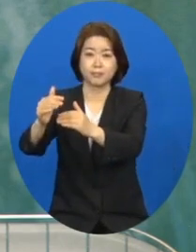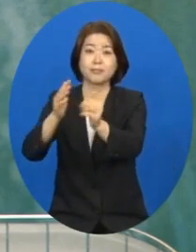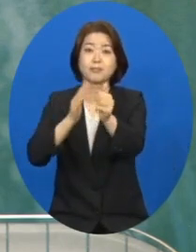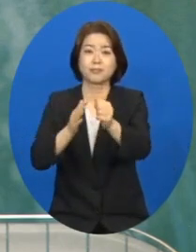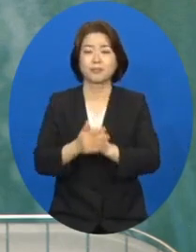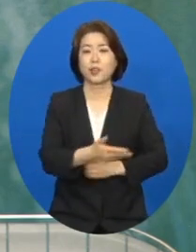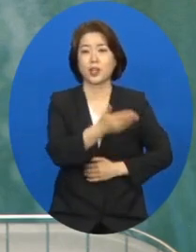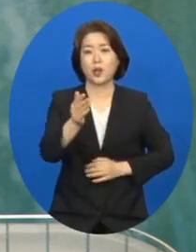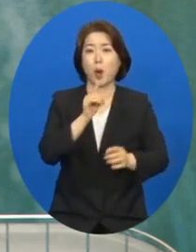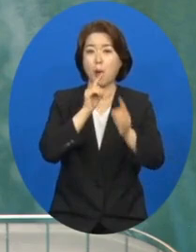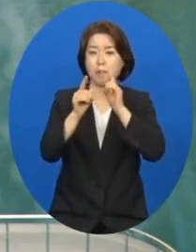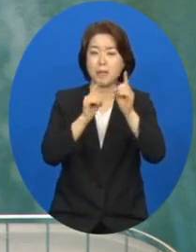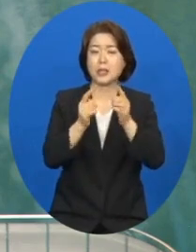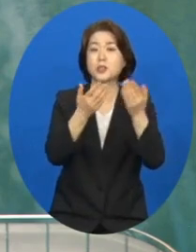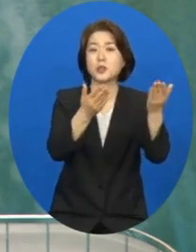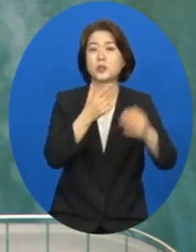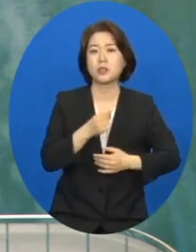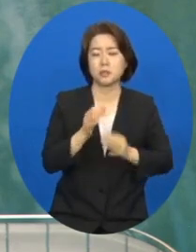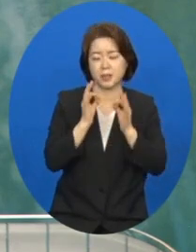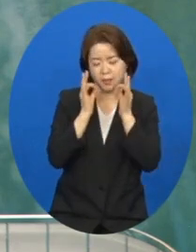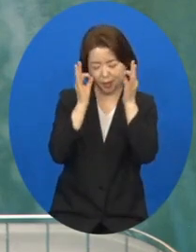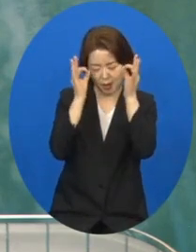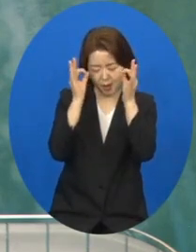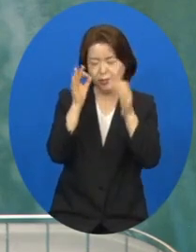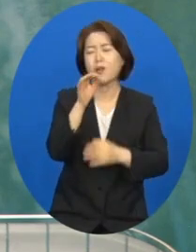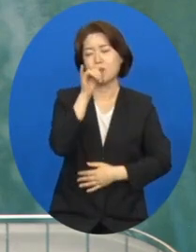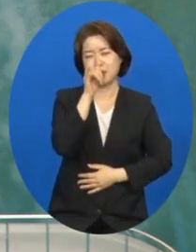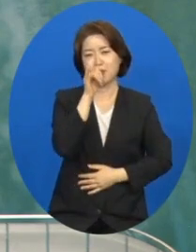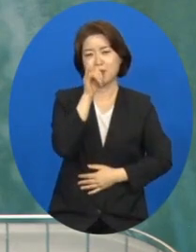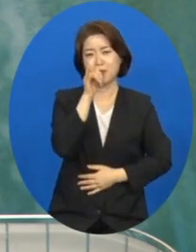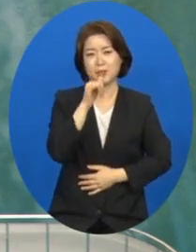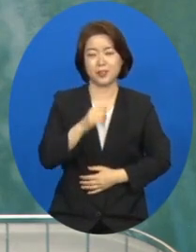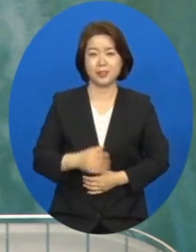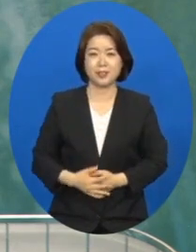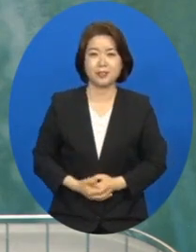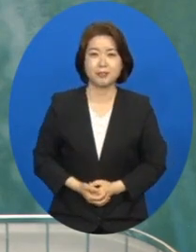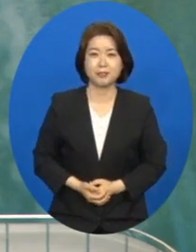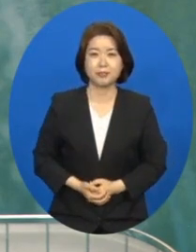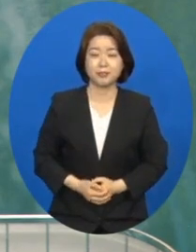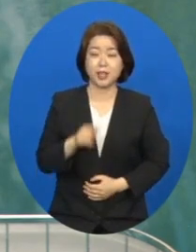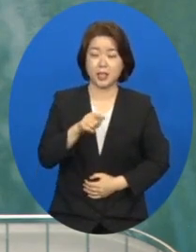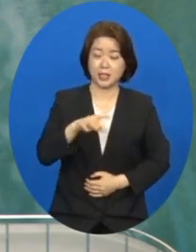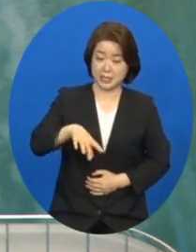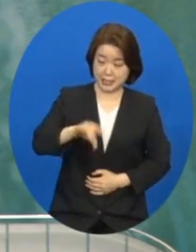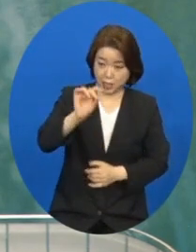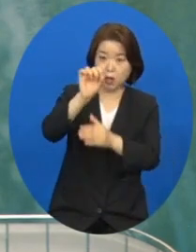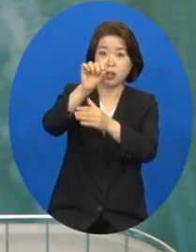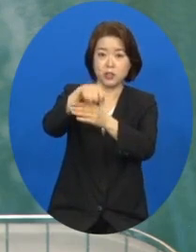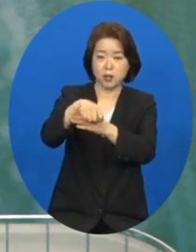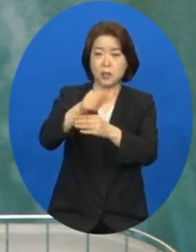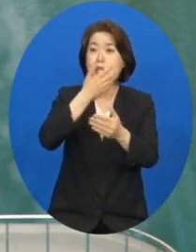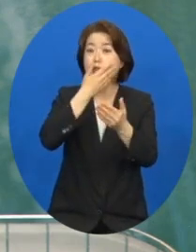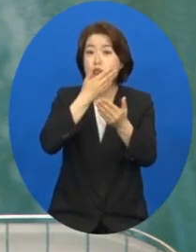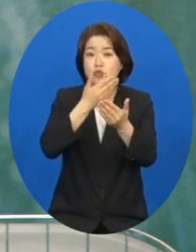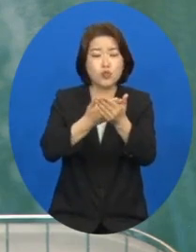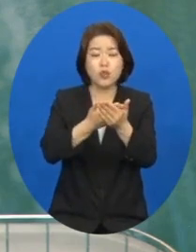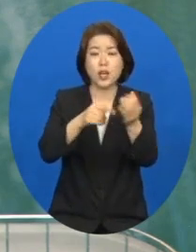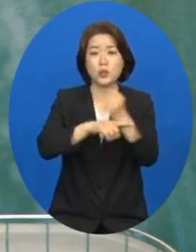여러분에게 말씀드리고 싶은 간절함이 저 안에 있습니다. 이첫 열매가 중요한